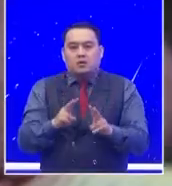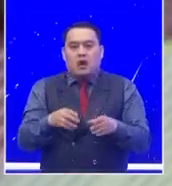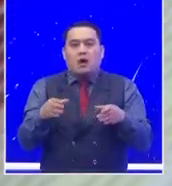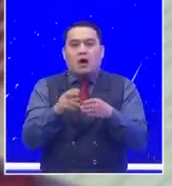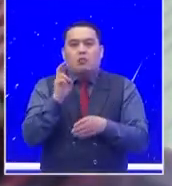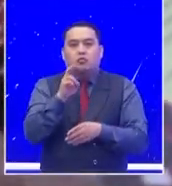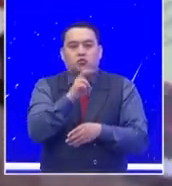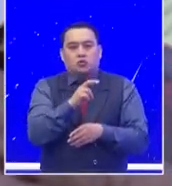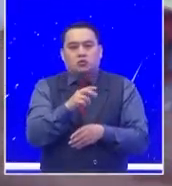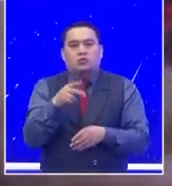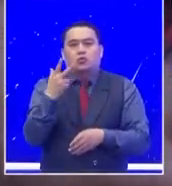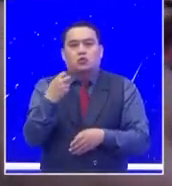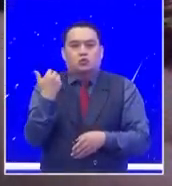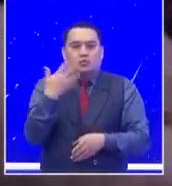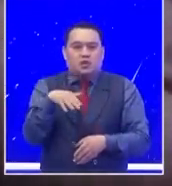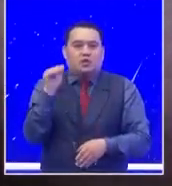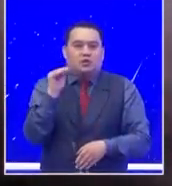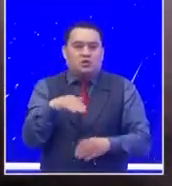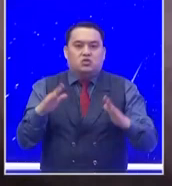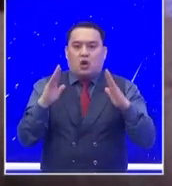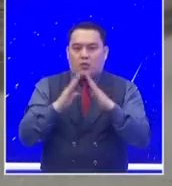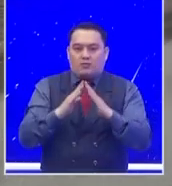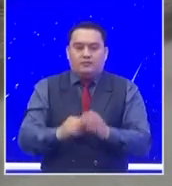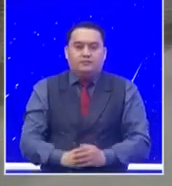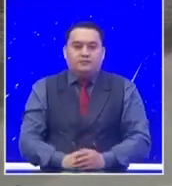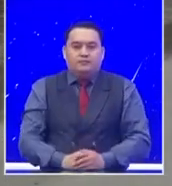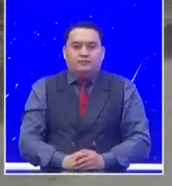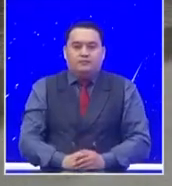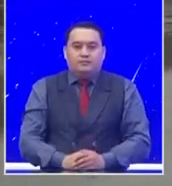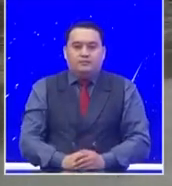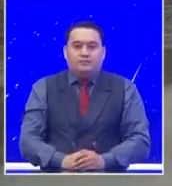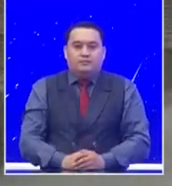обошли более 350 тысяч жилых домов